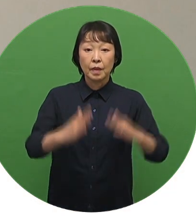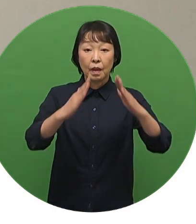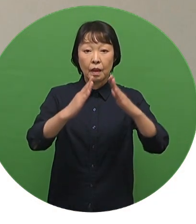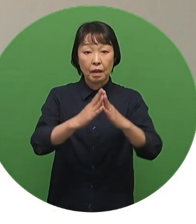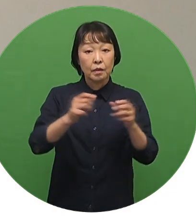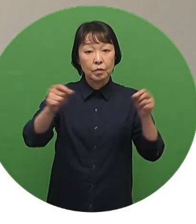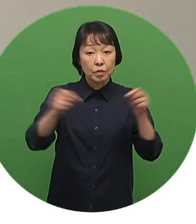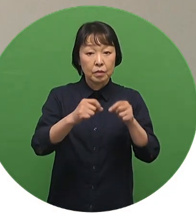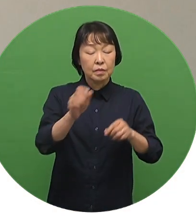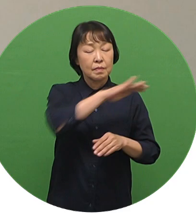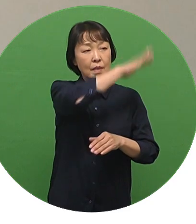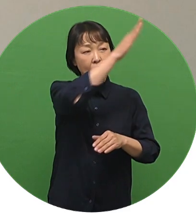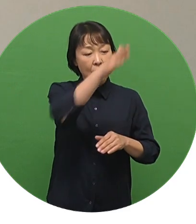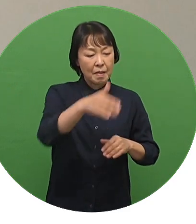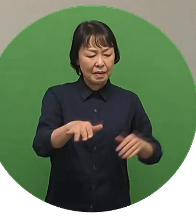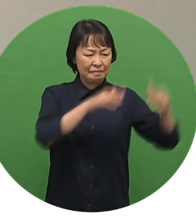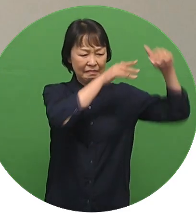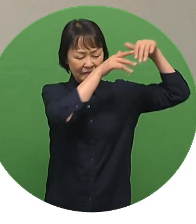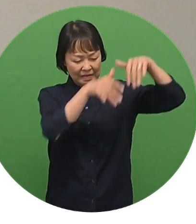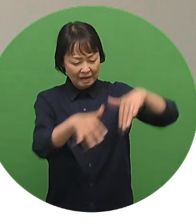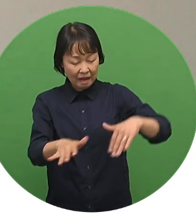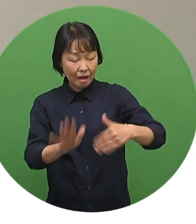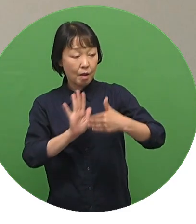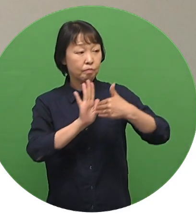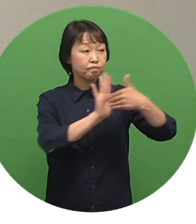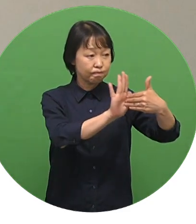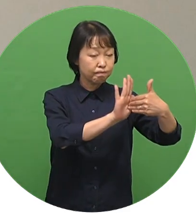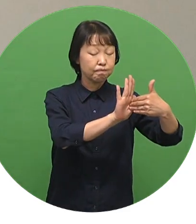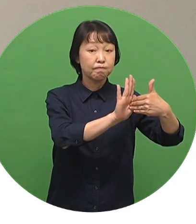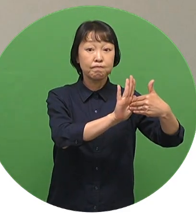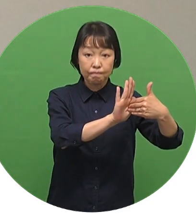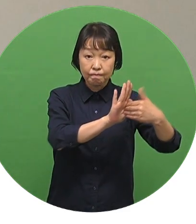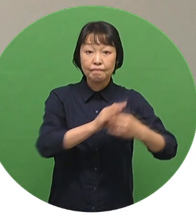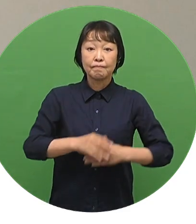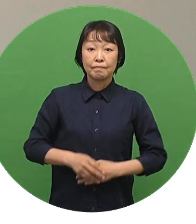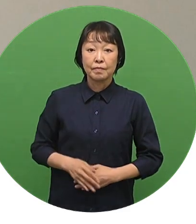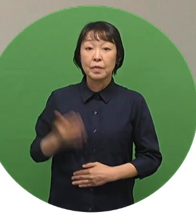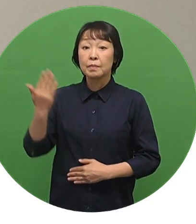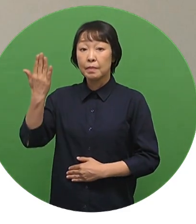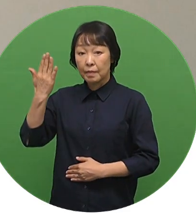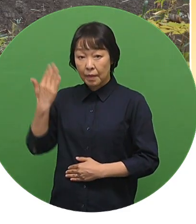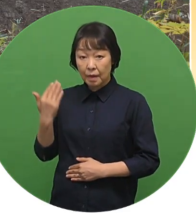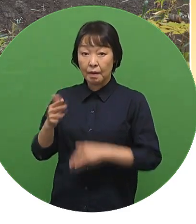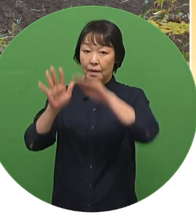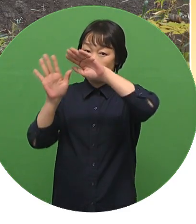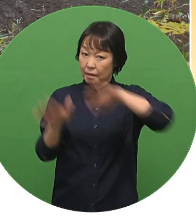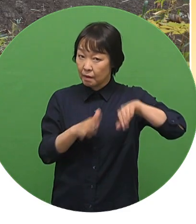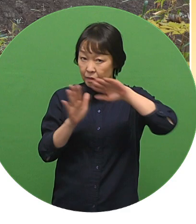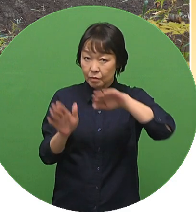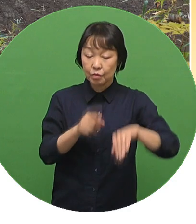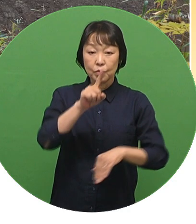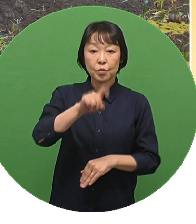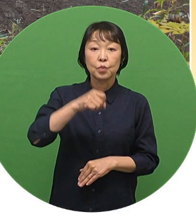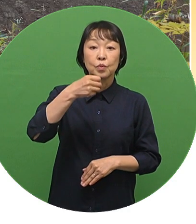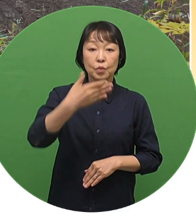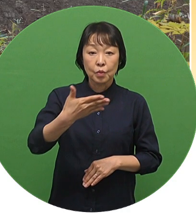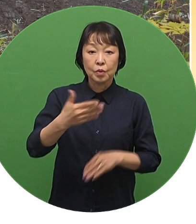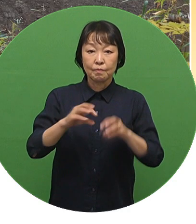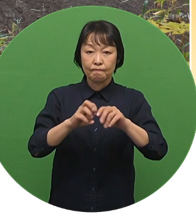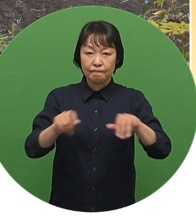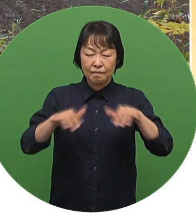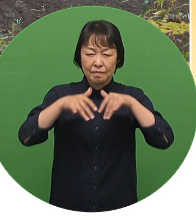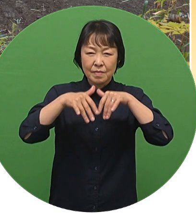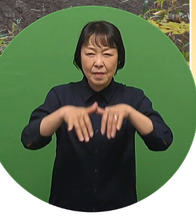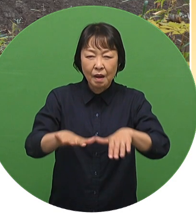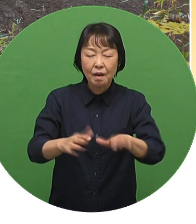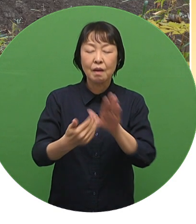令和4年度にも住宅近くの崖が崩れないように対策した急傾斜施設や、令和元年台風